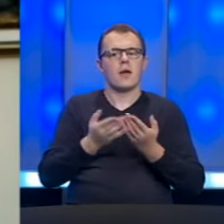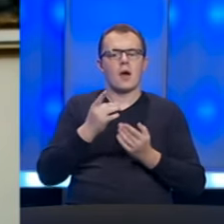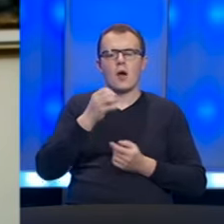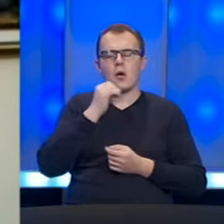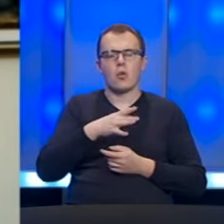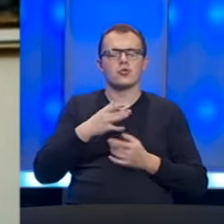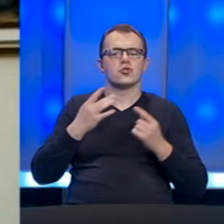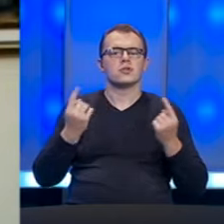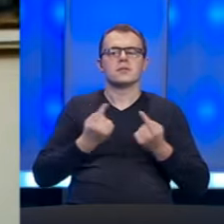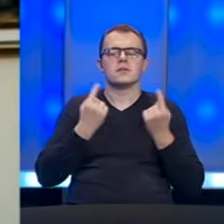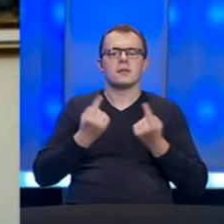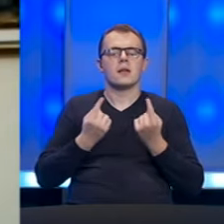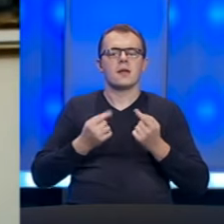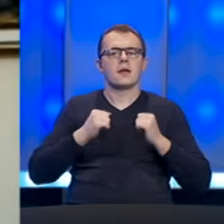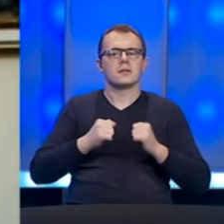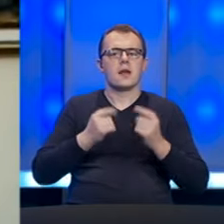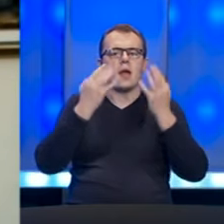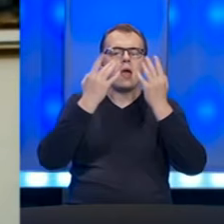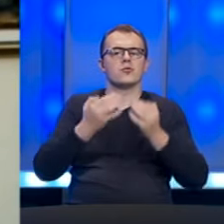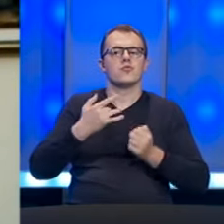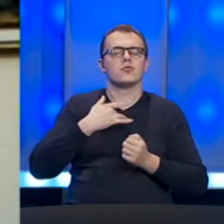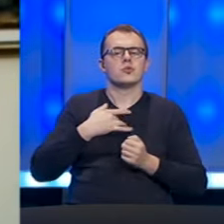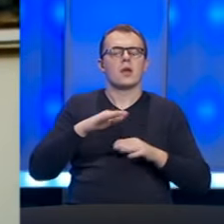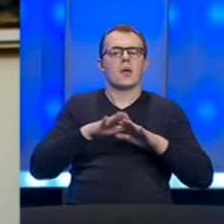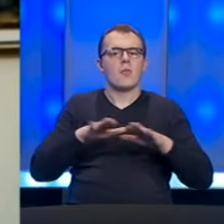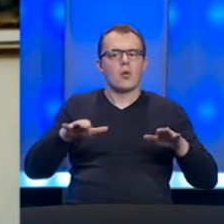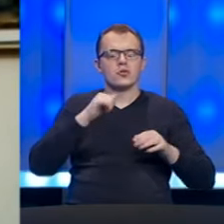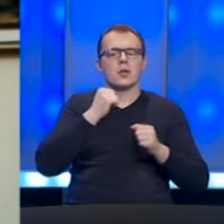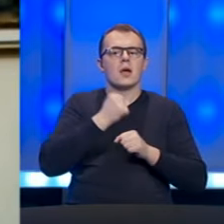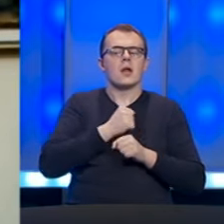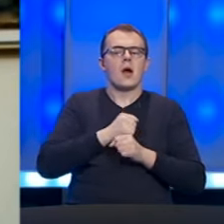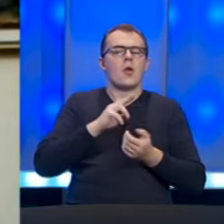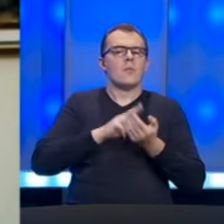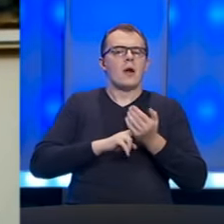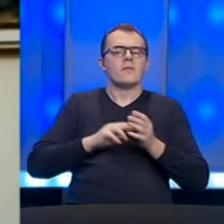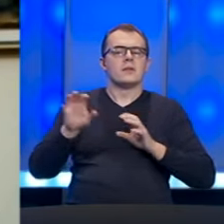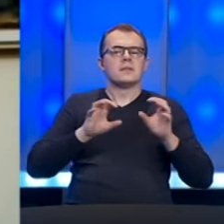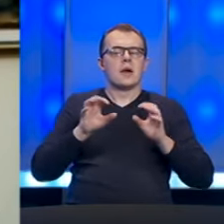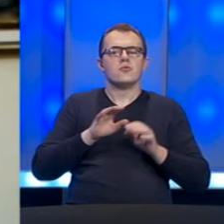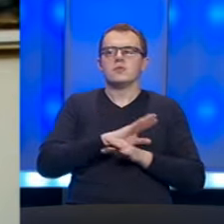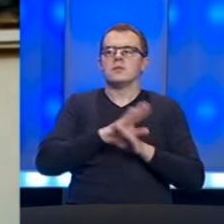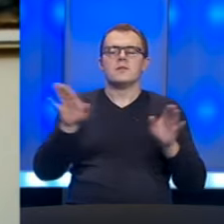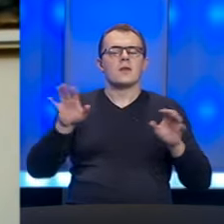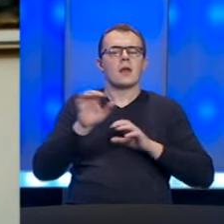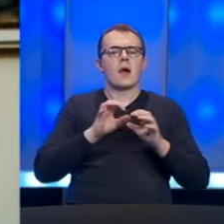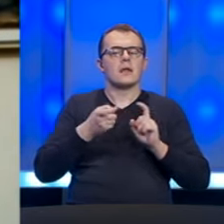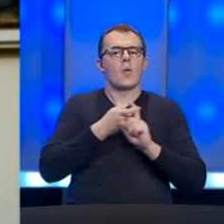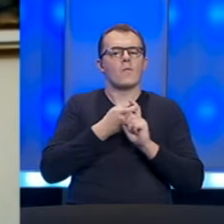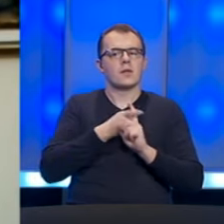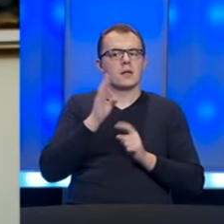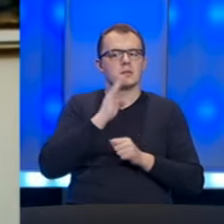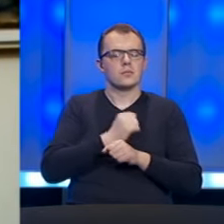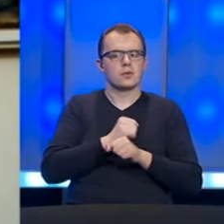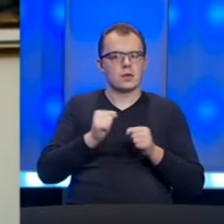loš standard, loš ekonomsko-socijalni položaj i radno-pravni status svih radnika u Federaciji